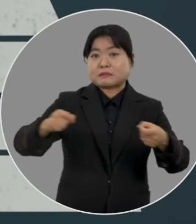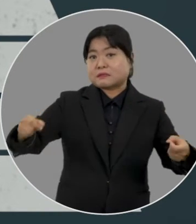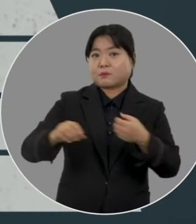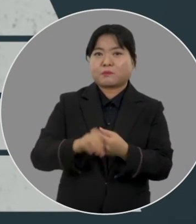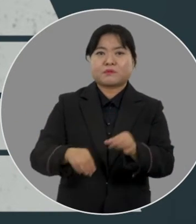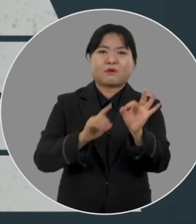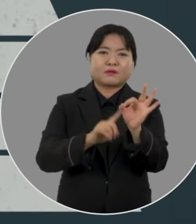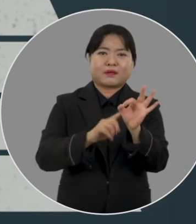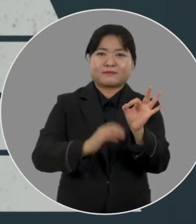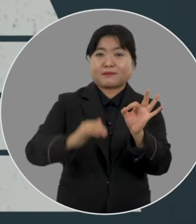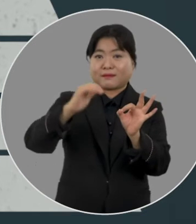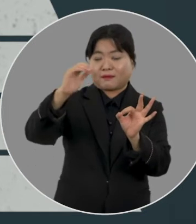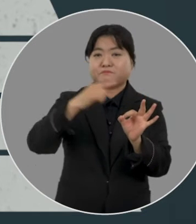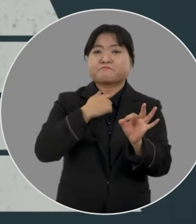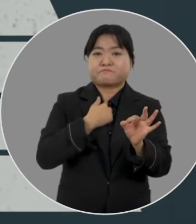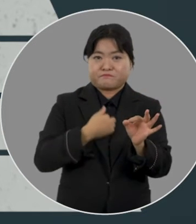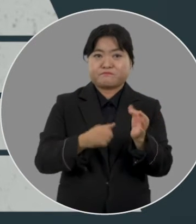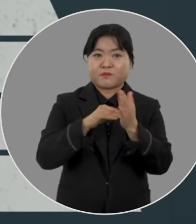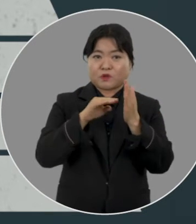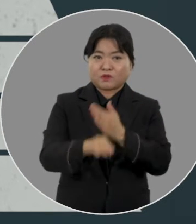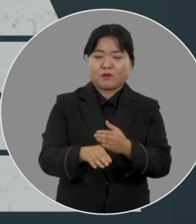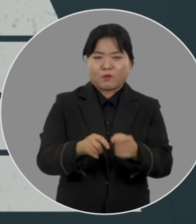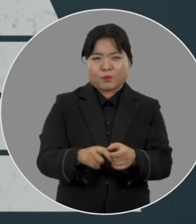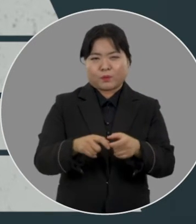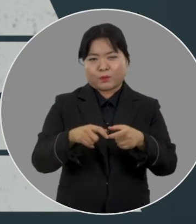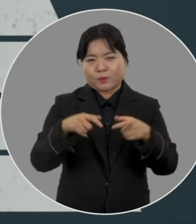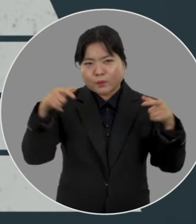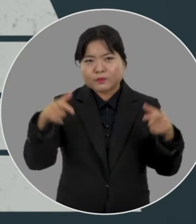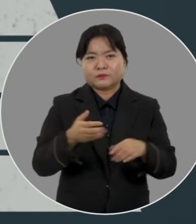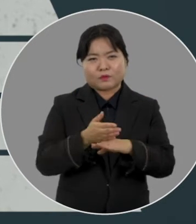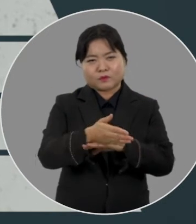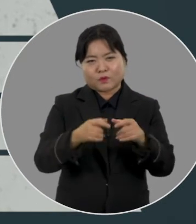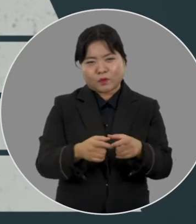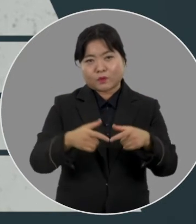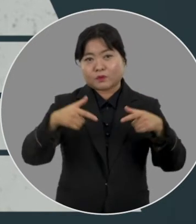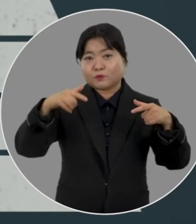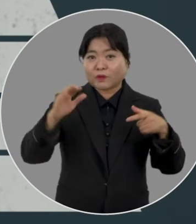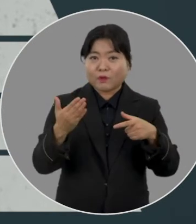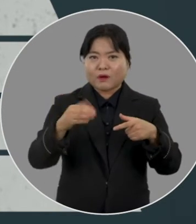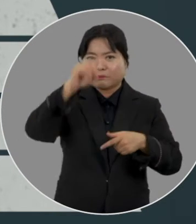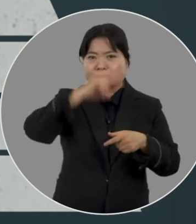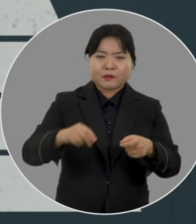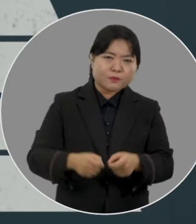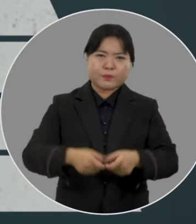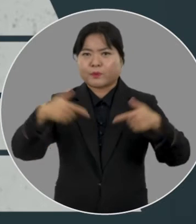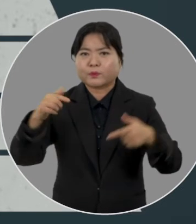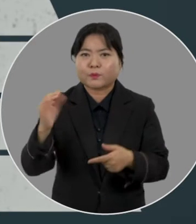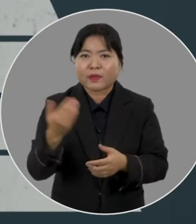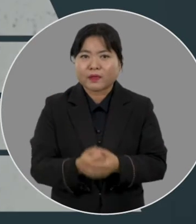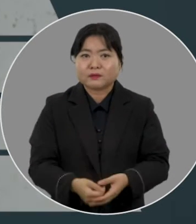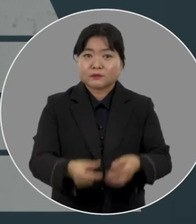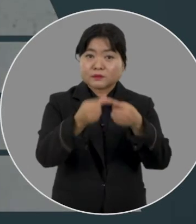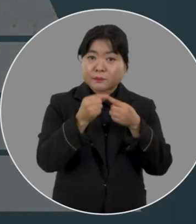보면 10개의 단계를 거치면서 서서히 진행됩니다. 그러다가 급속도로 빨라지게 되죠. 그 첫